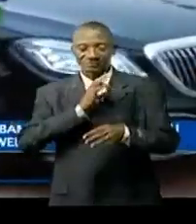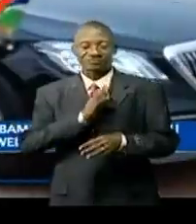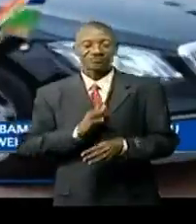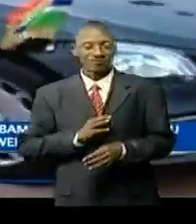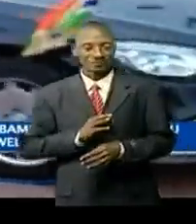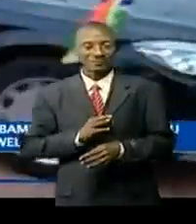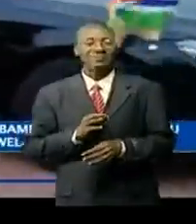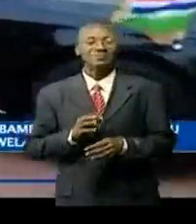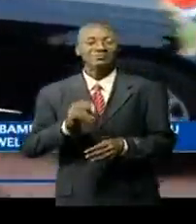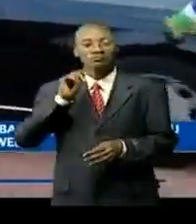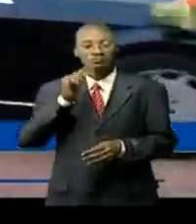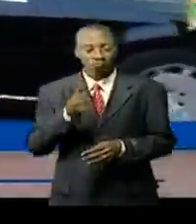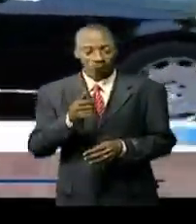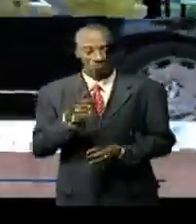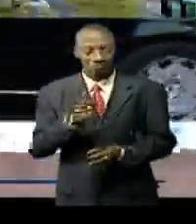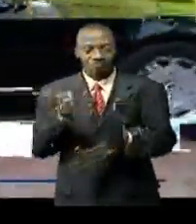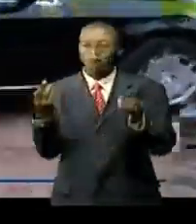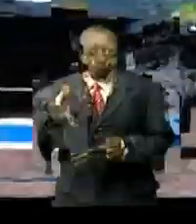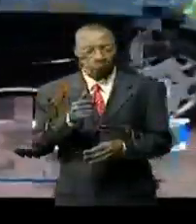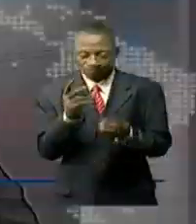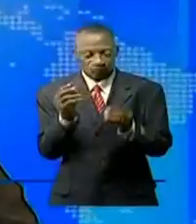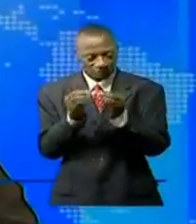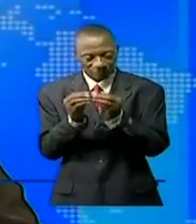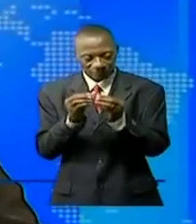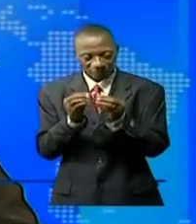mardi 1er mars 2022.